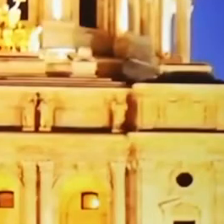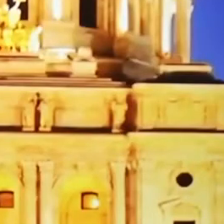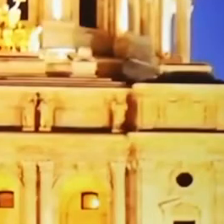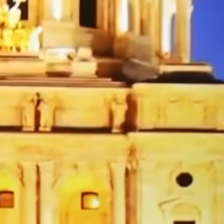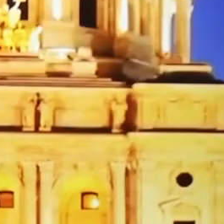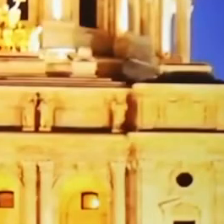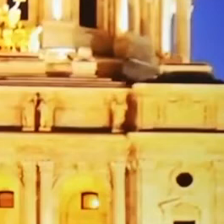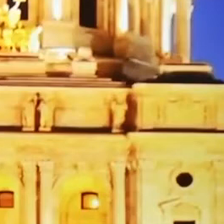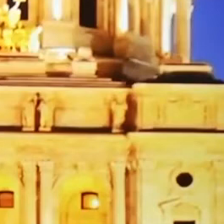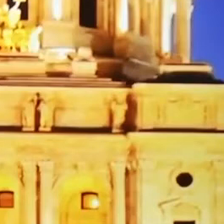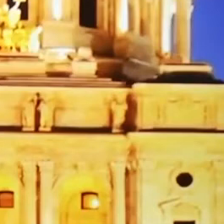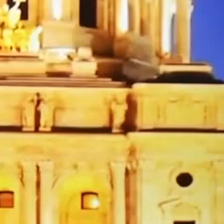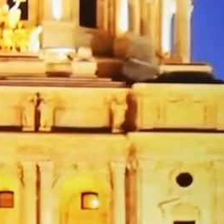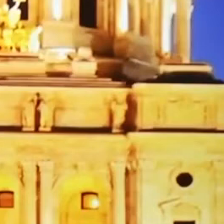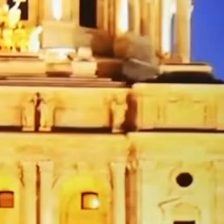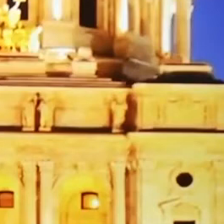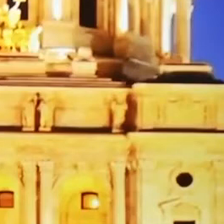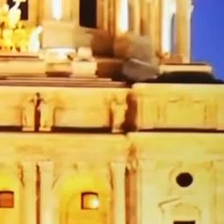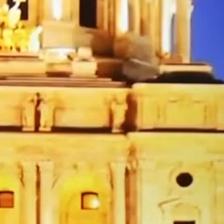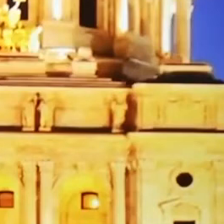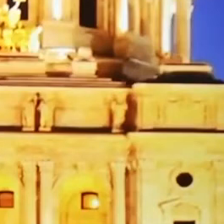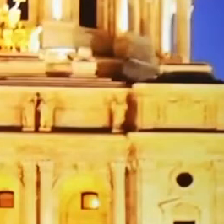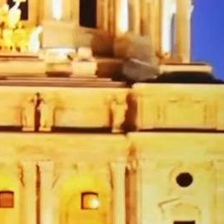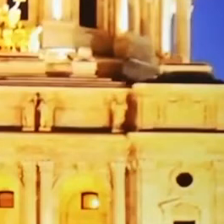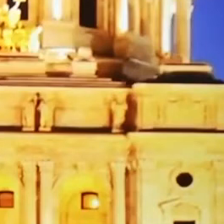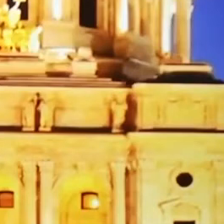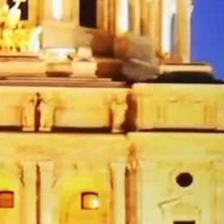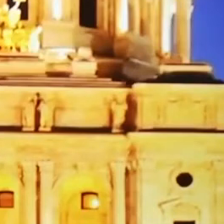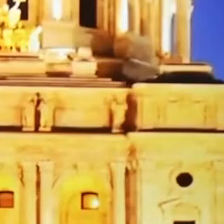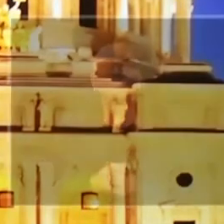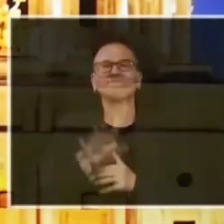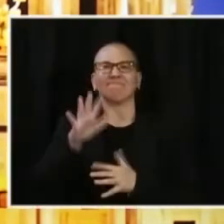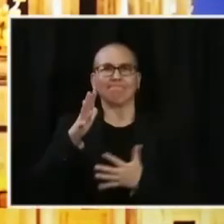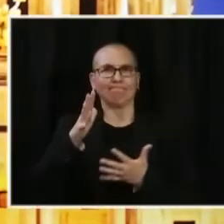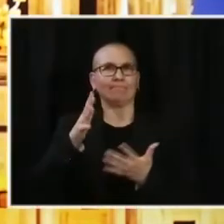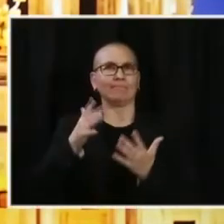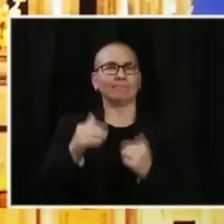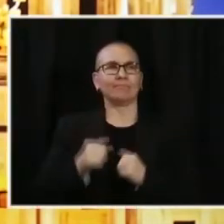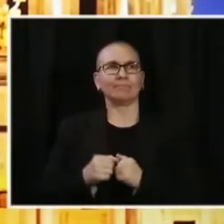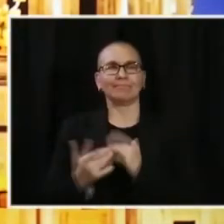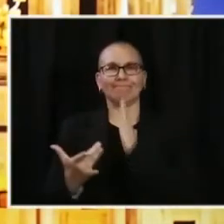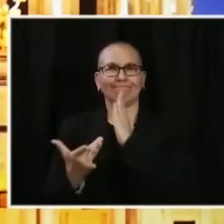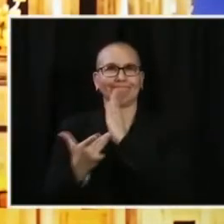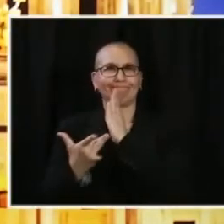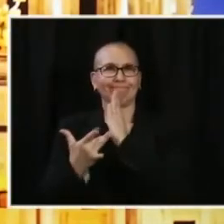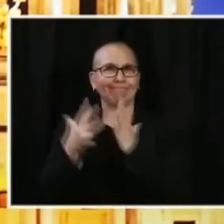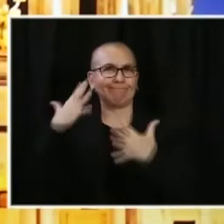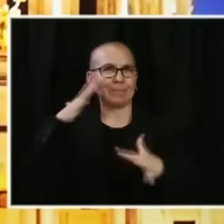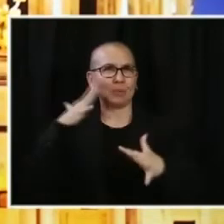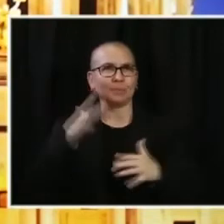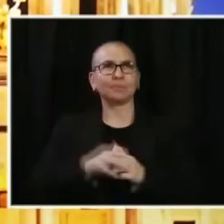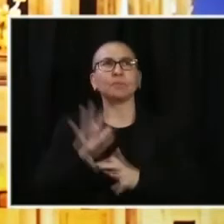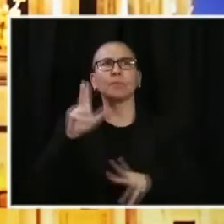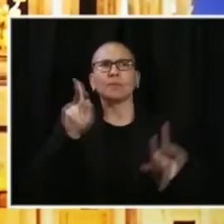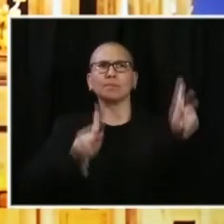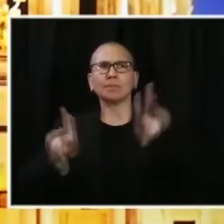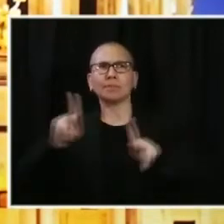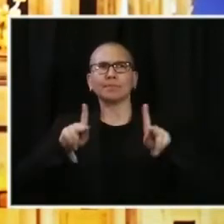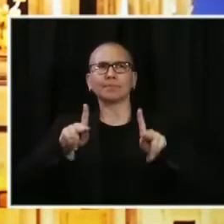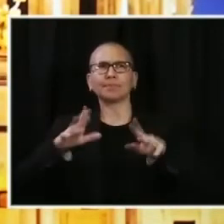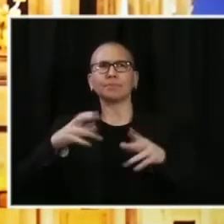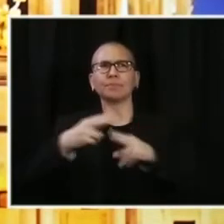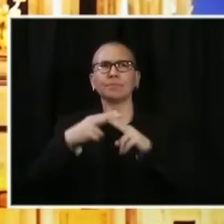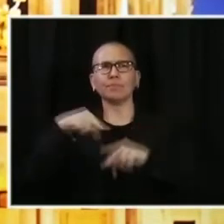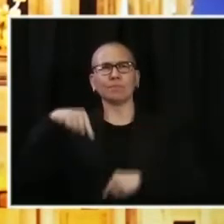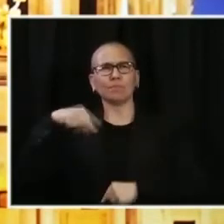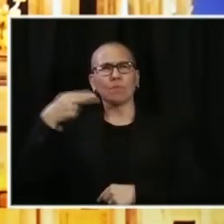Good evening. Nhớ rộng trọng tôi, Athena, Minnesota, tôi là sáng tôi ít bộ trọng cho ổ lưu xuống lại. Là trong này trở nên là những khuẩy nhất nổ lòi, những mô hù ở